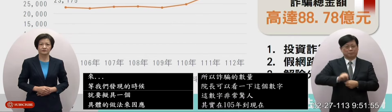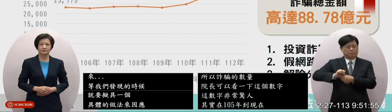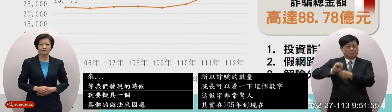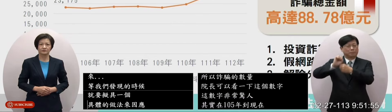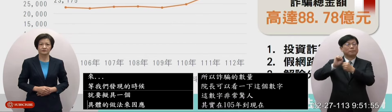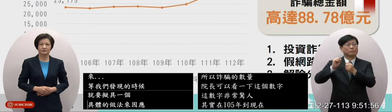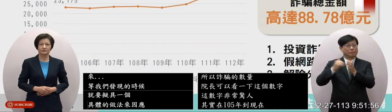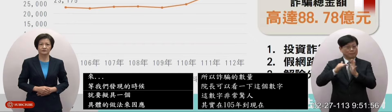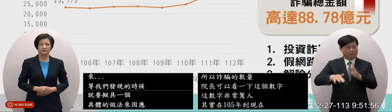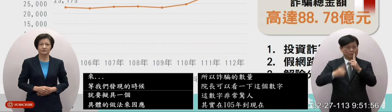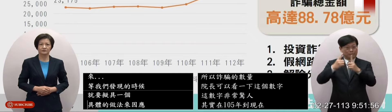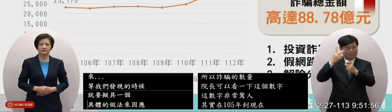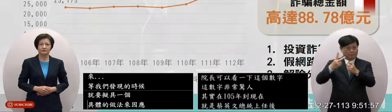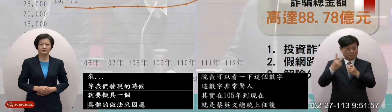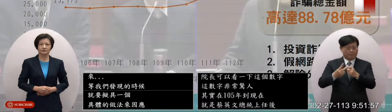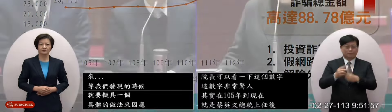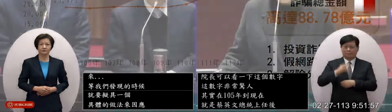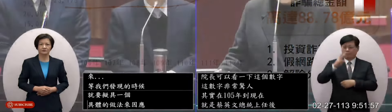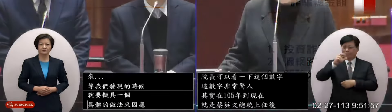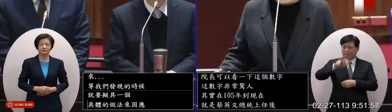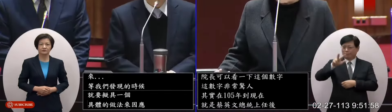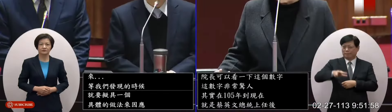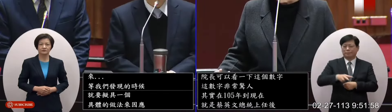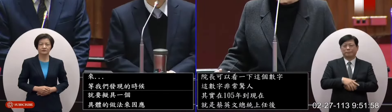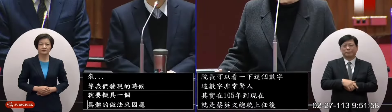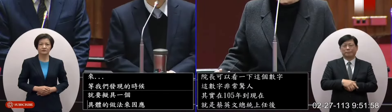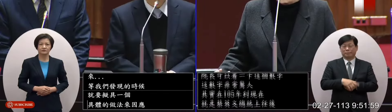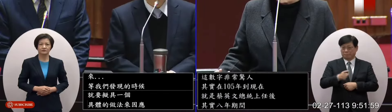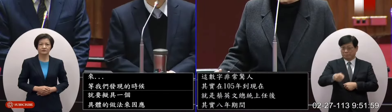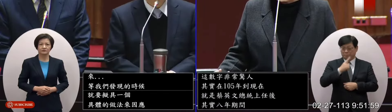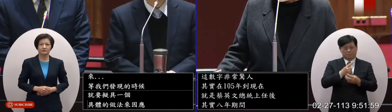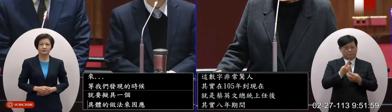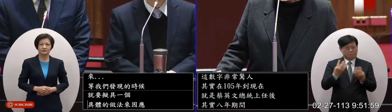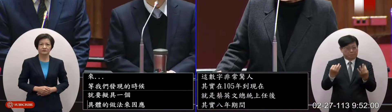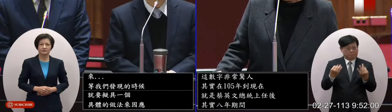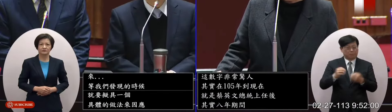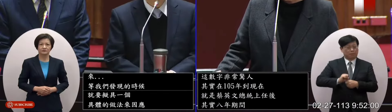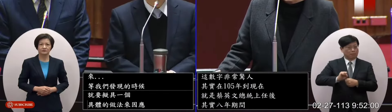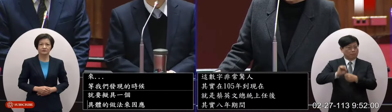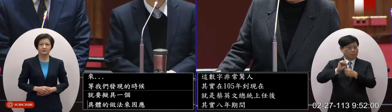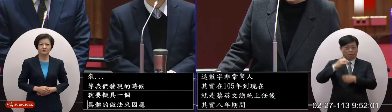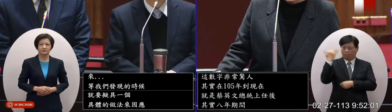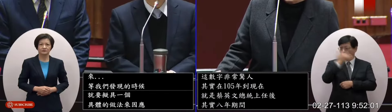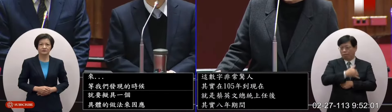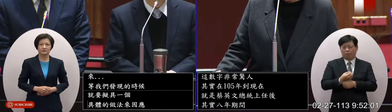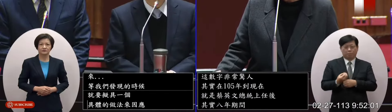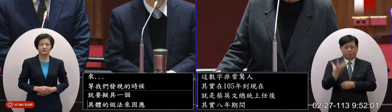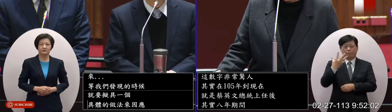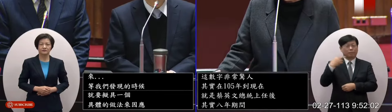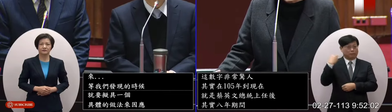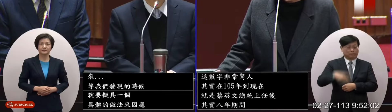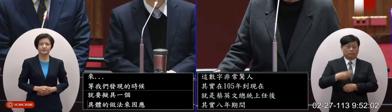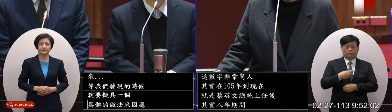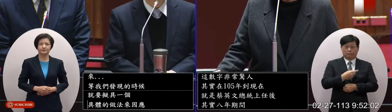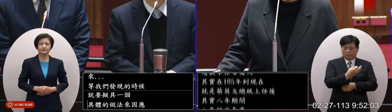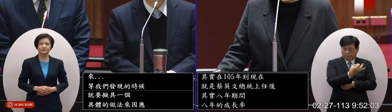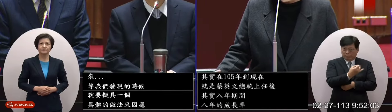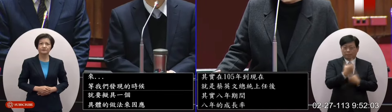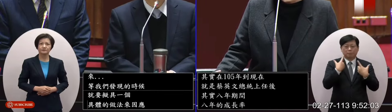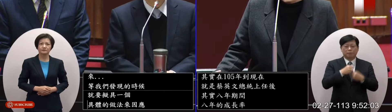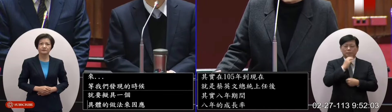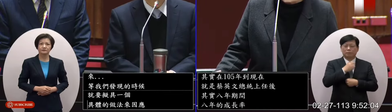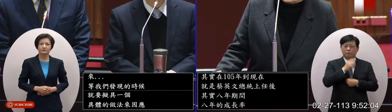直到112年大概37000件，它的数量不断的飙升，然后金额从